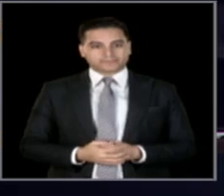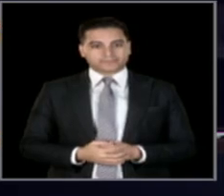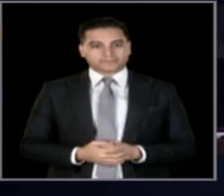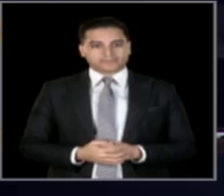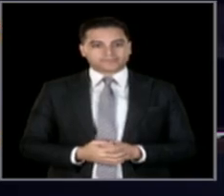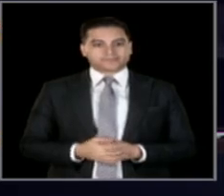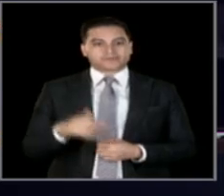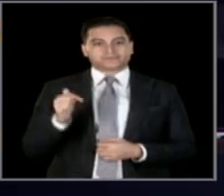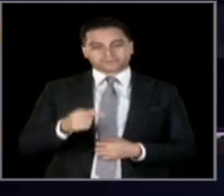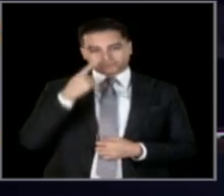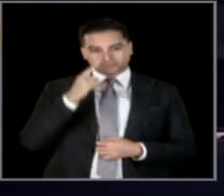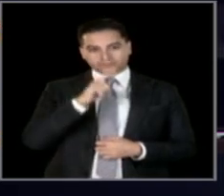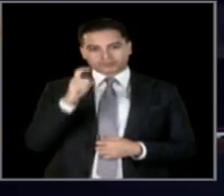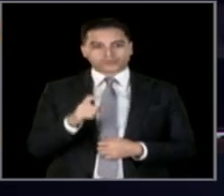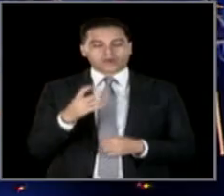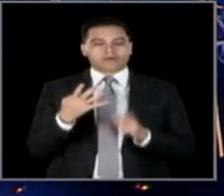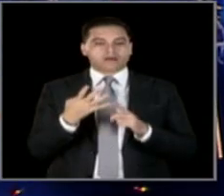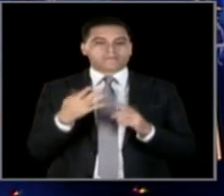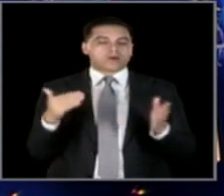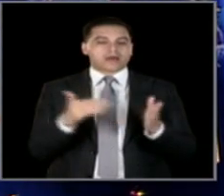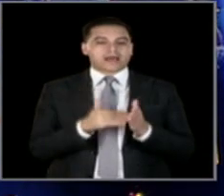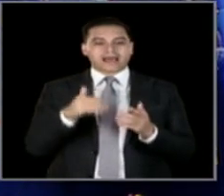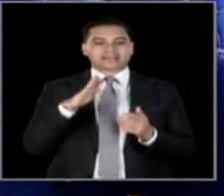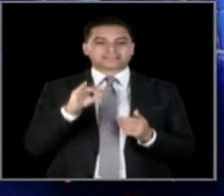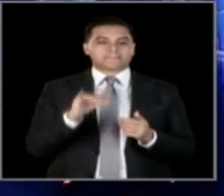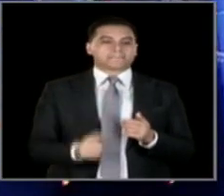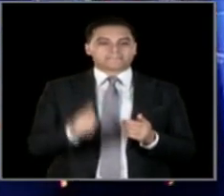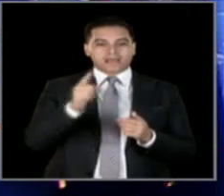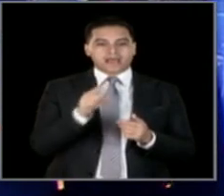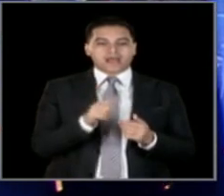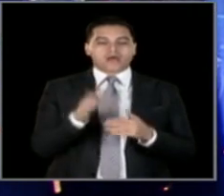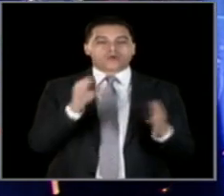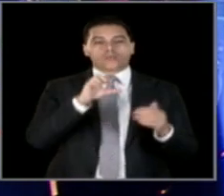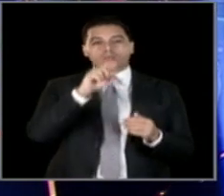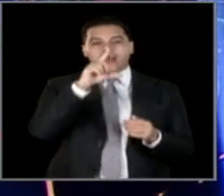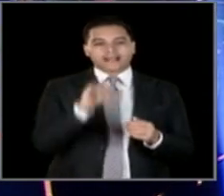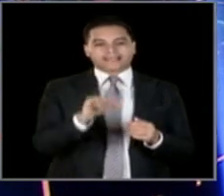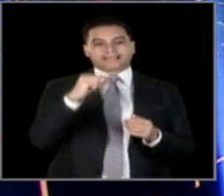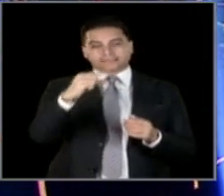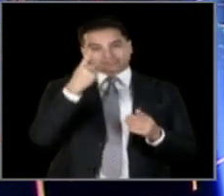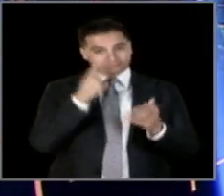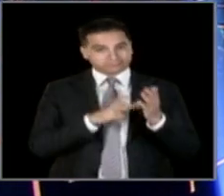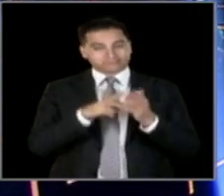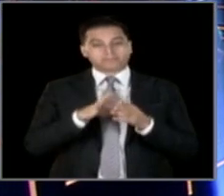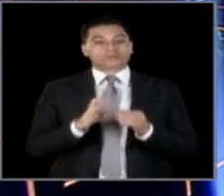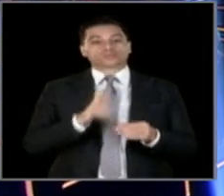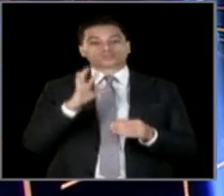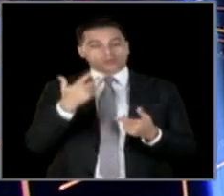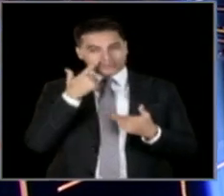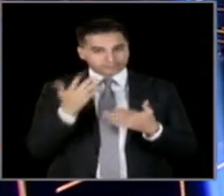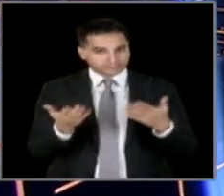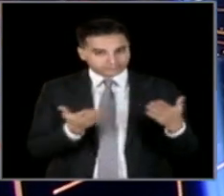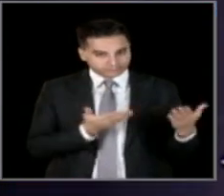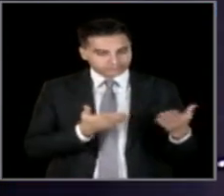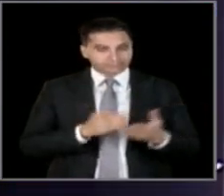السؤال الرابع والأخير أسماء. أسماء وليد، اتفضلي يا أسماء وهنشوف